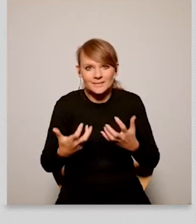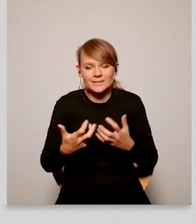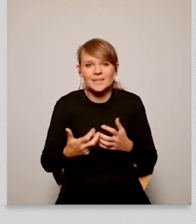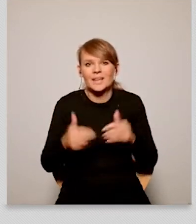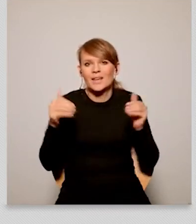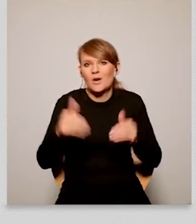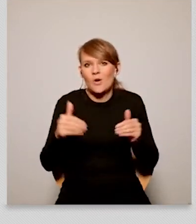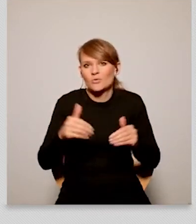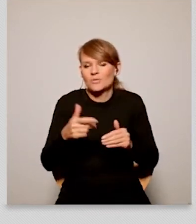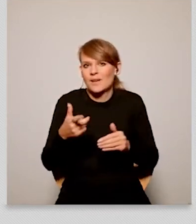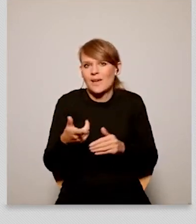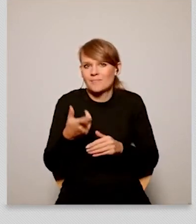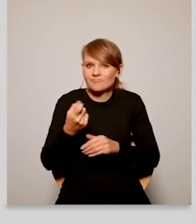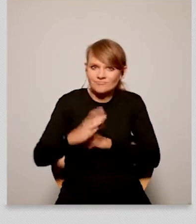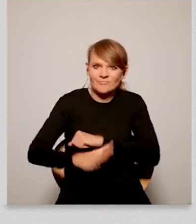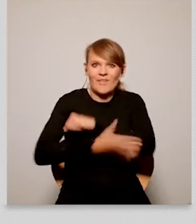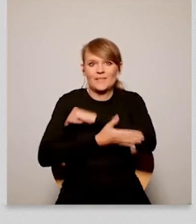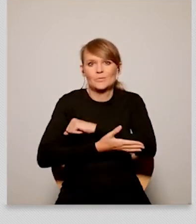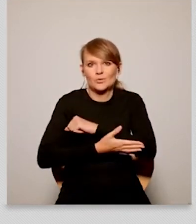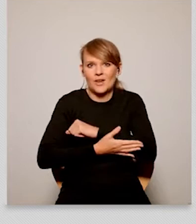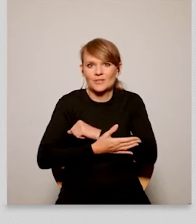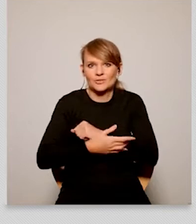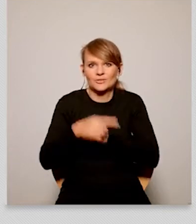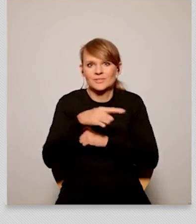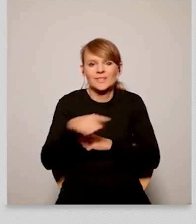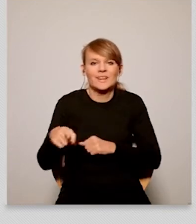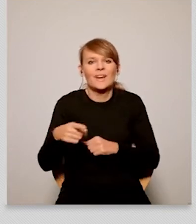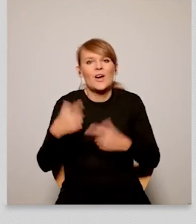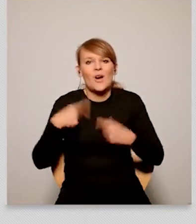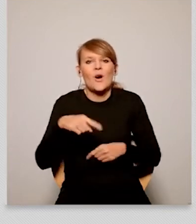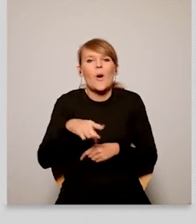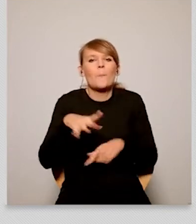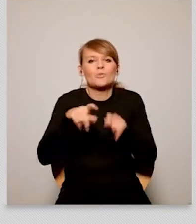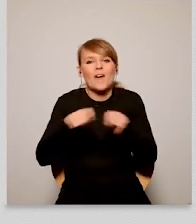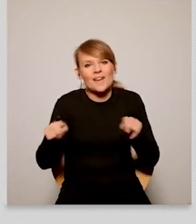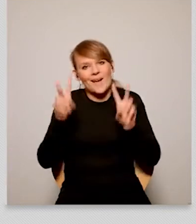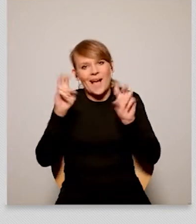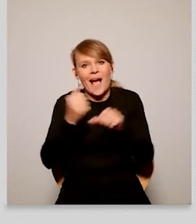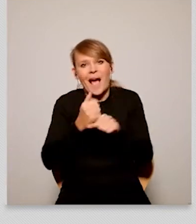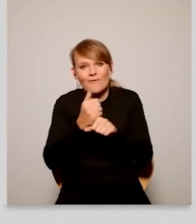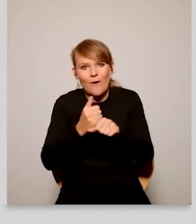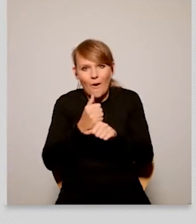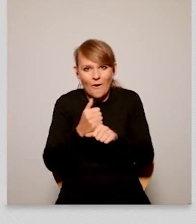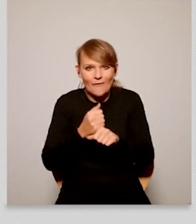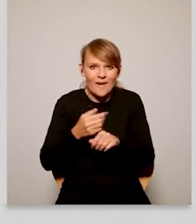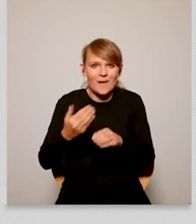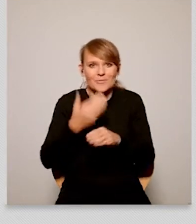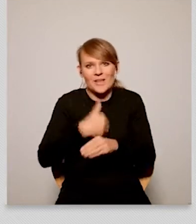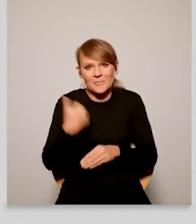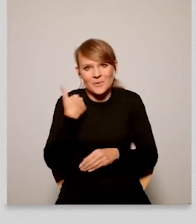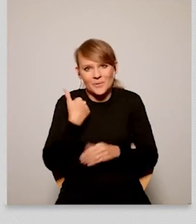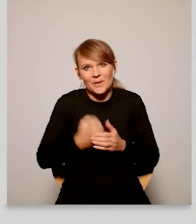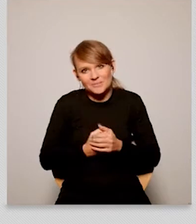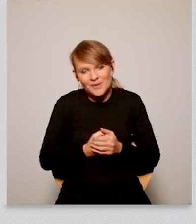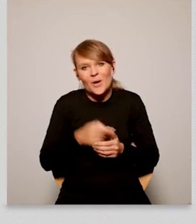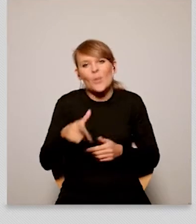wesprzeć te głosy, które przed tą, umówmy się, przerywą kawową się pojawiły. To było zaplanowane, żebyście